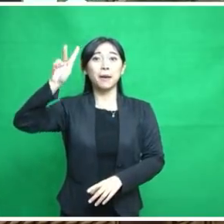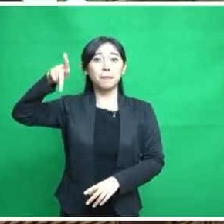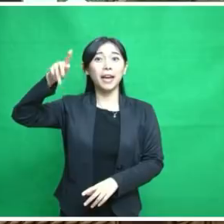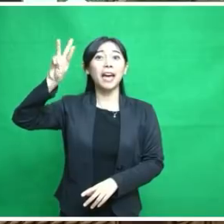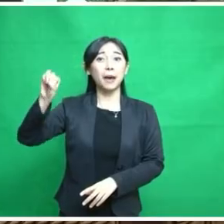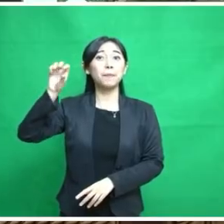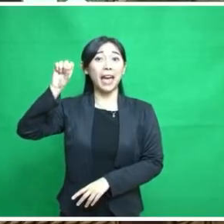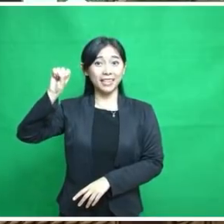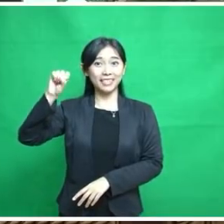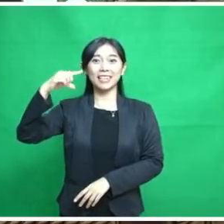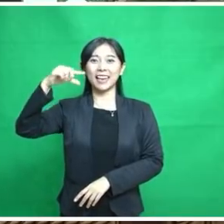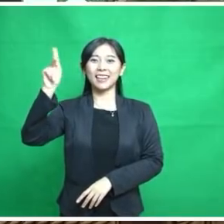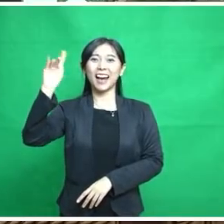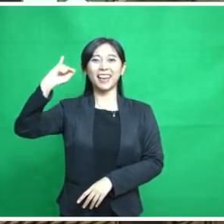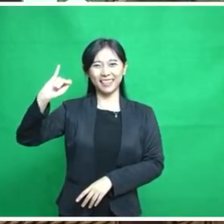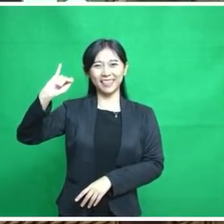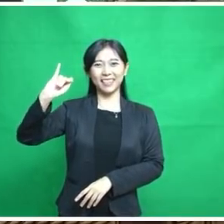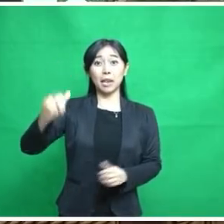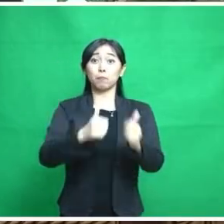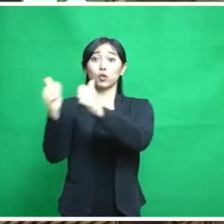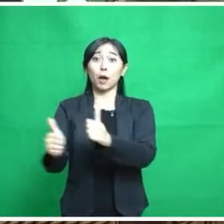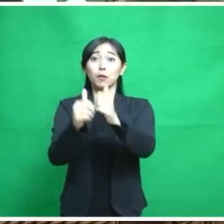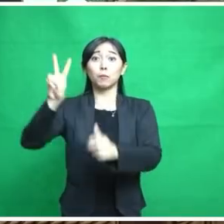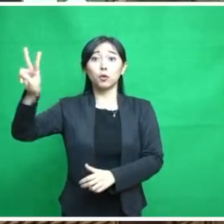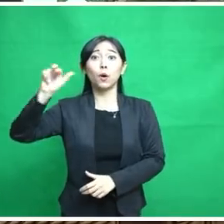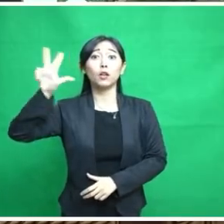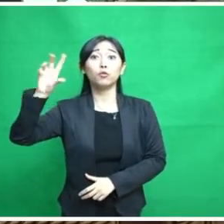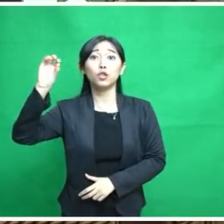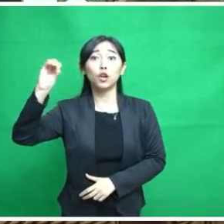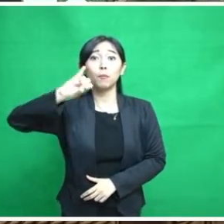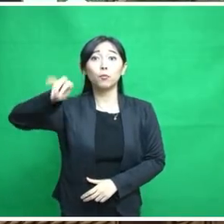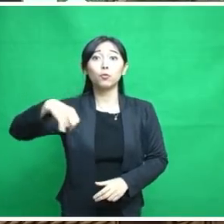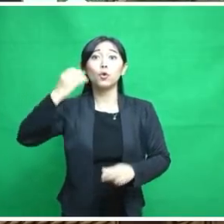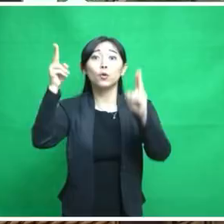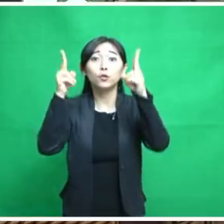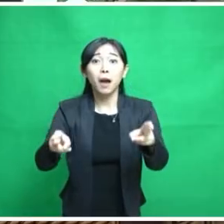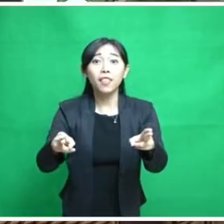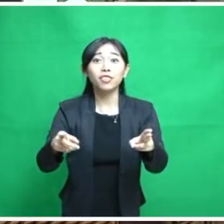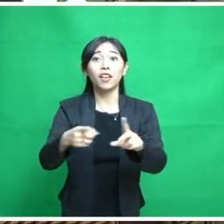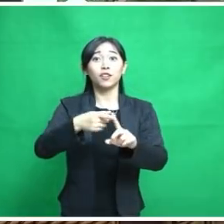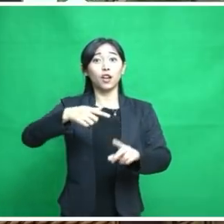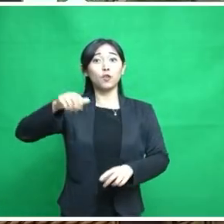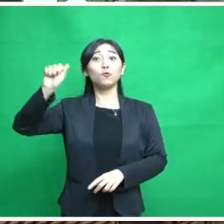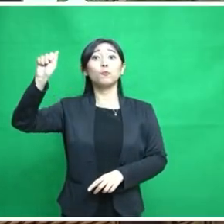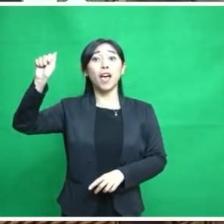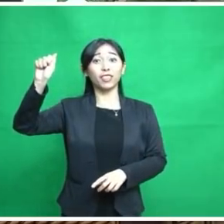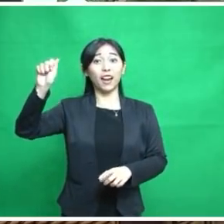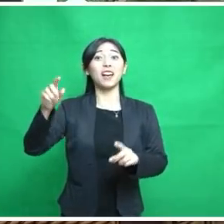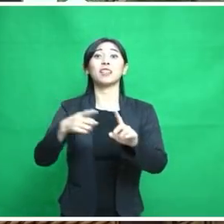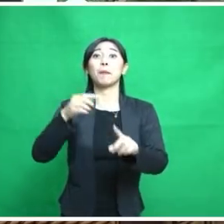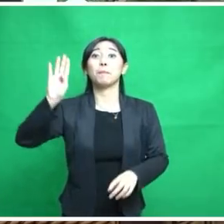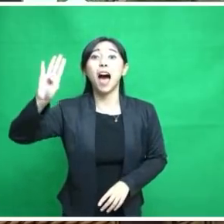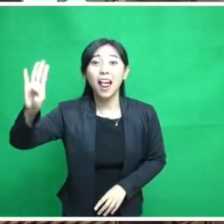Gereja Kristen Indonesia bersama dengan 230 jemaat baik dari Sumatera hingga Bali dari Pontianak hingga